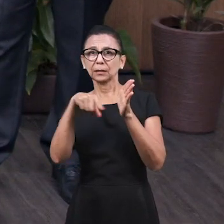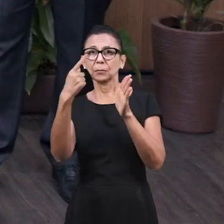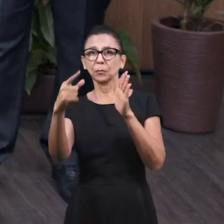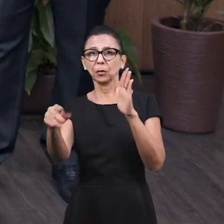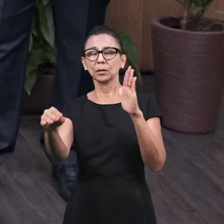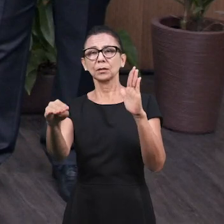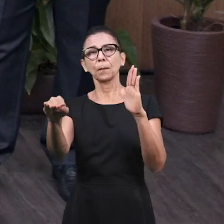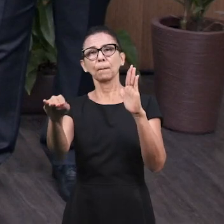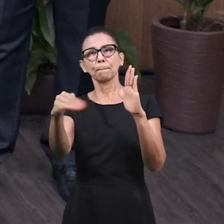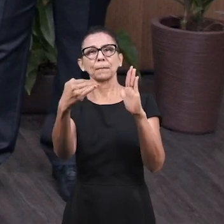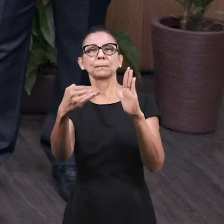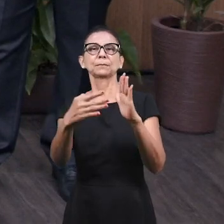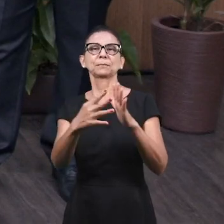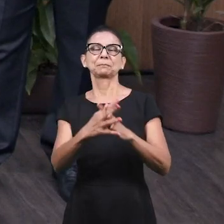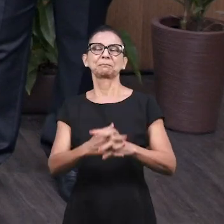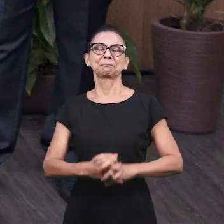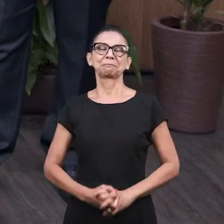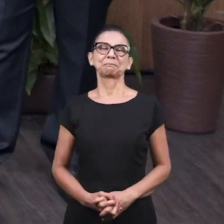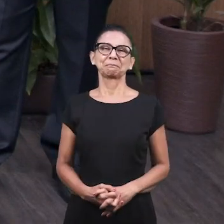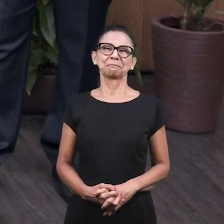свои комментарии. Участвуйте.